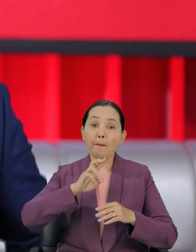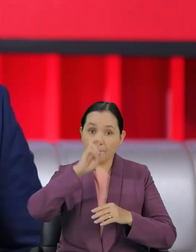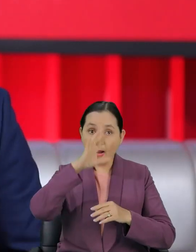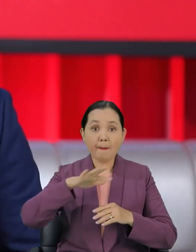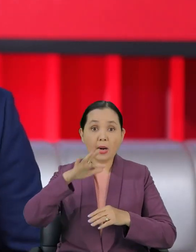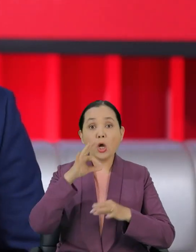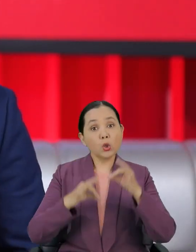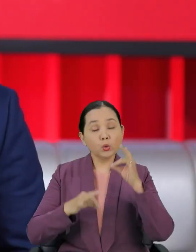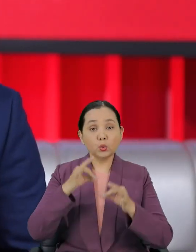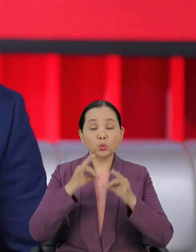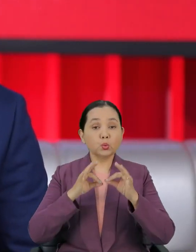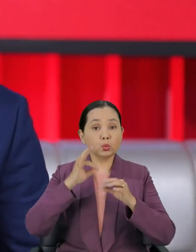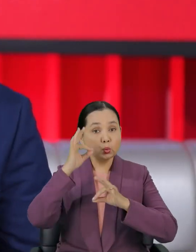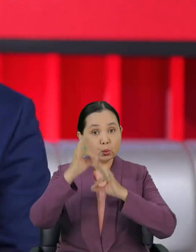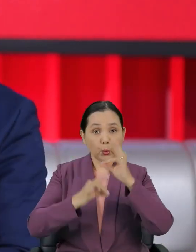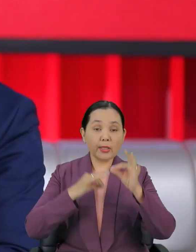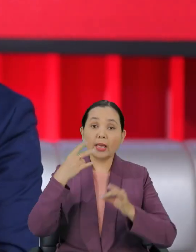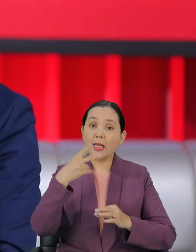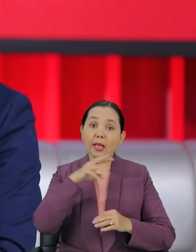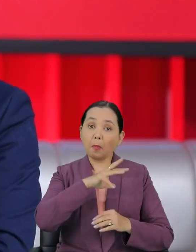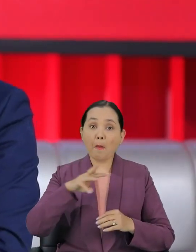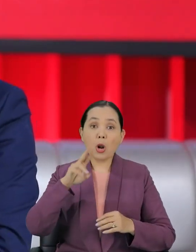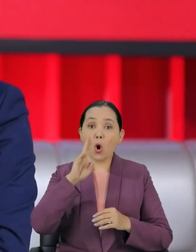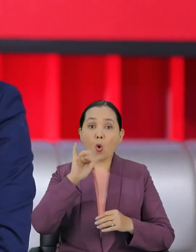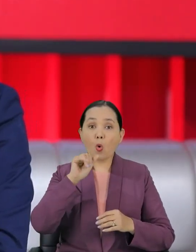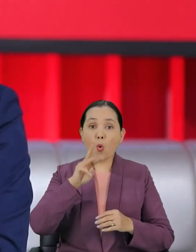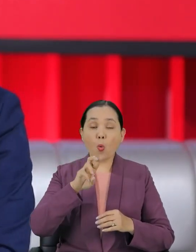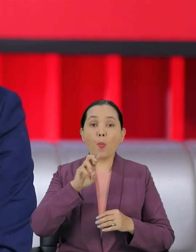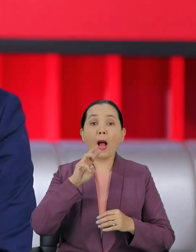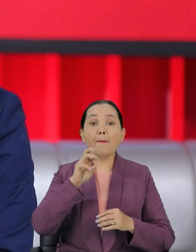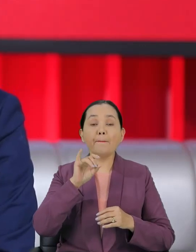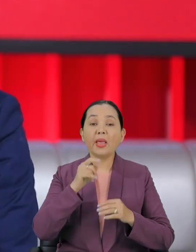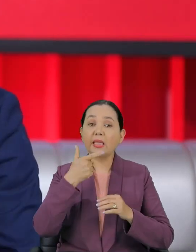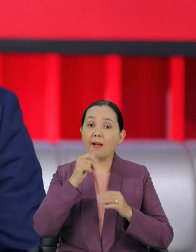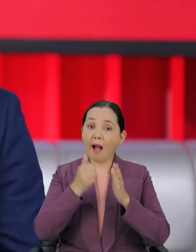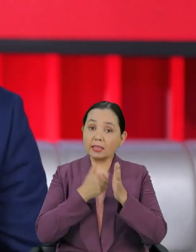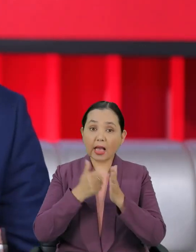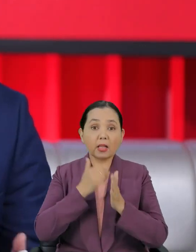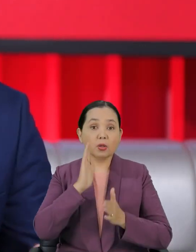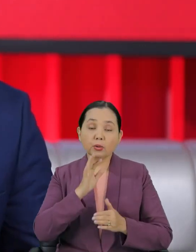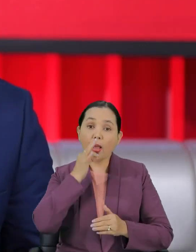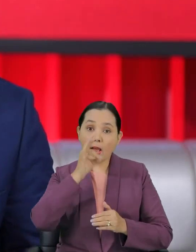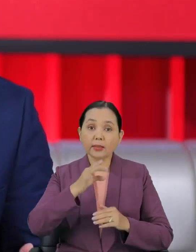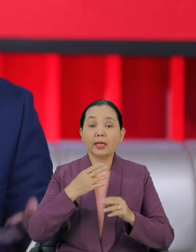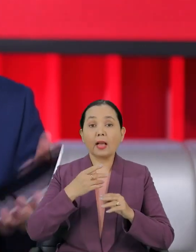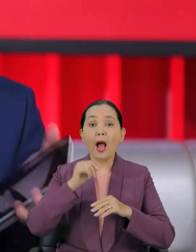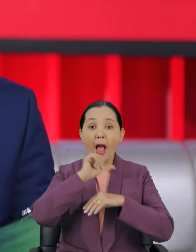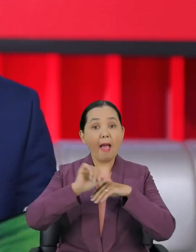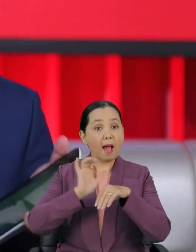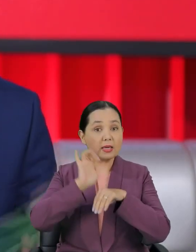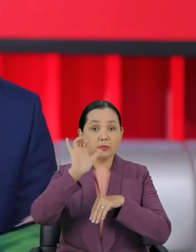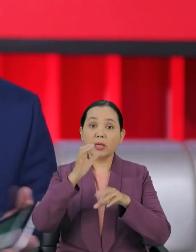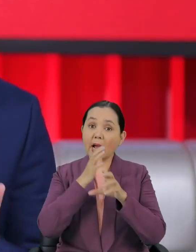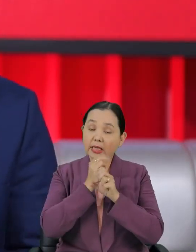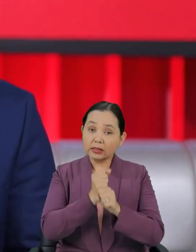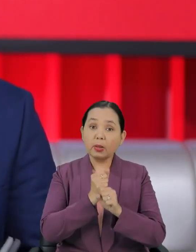mamlakatimizda sutkasiga 20 million kub metr gaz tanqisligi borligi aytib o'tilgan va eksportni